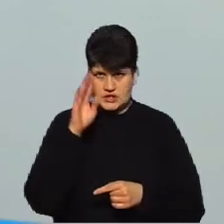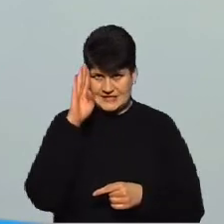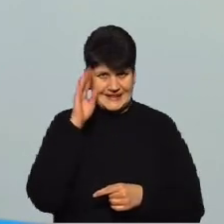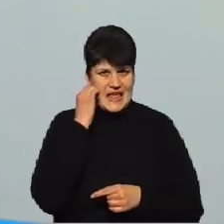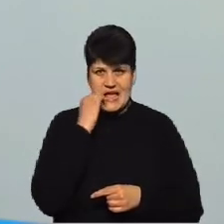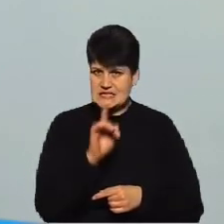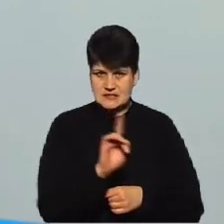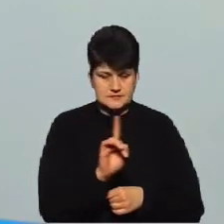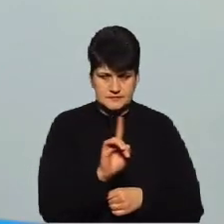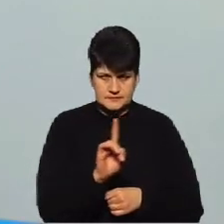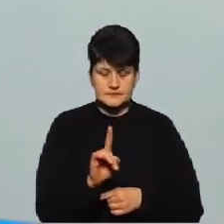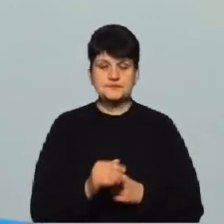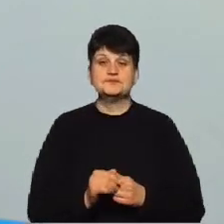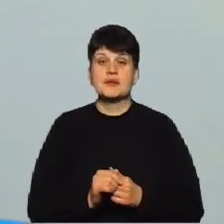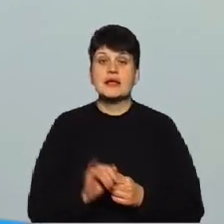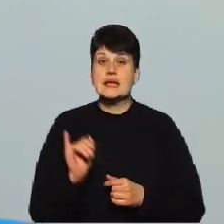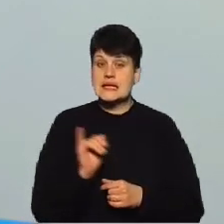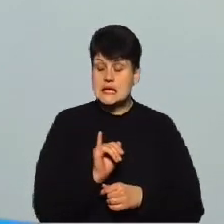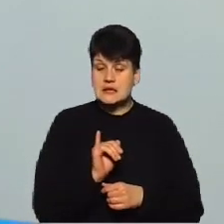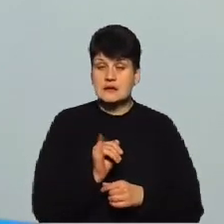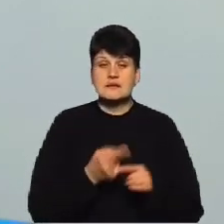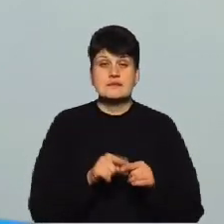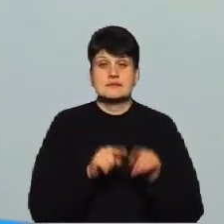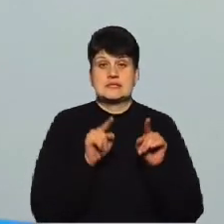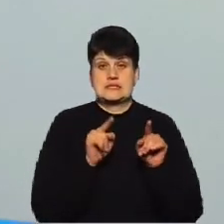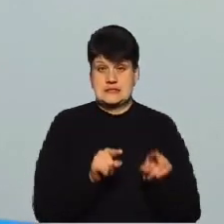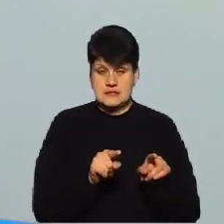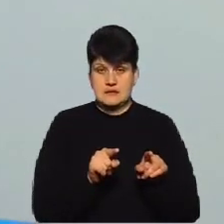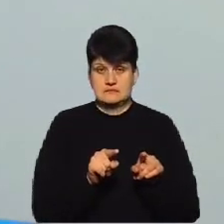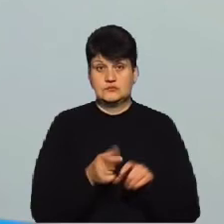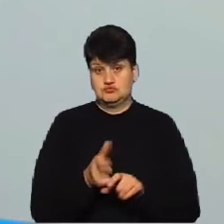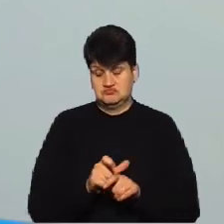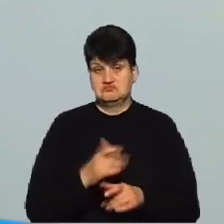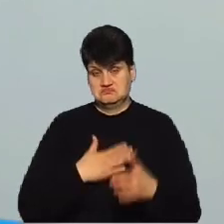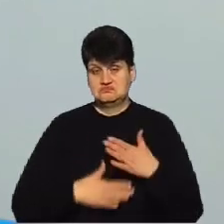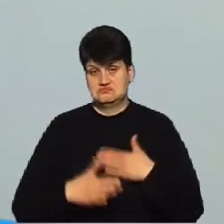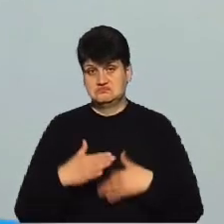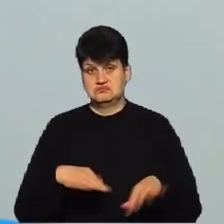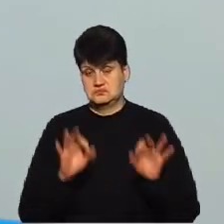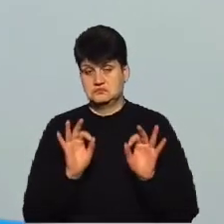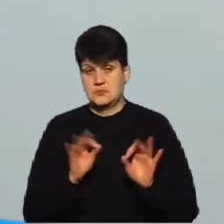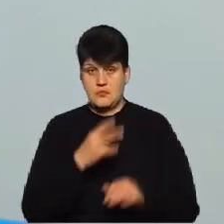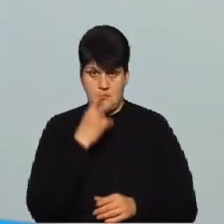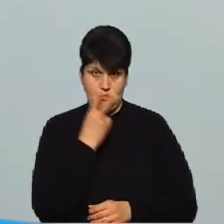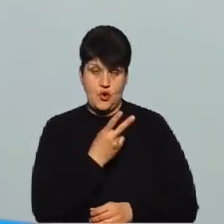старше покоління. І ця тенденція дуже тішить, тому що показує таку